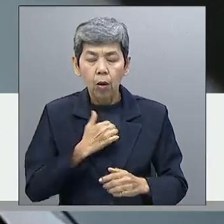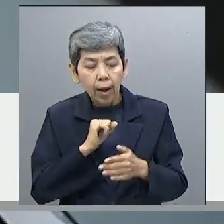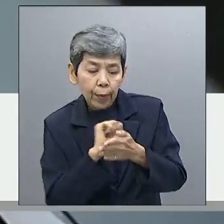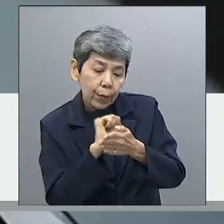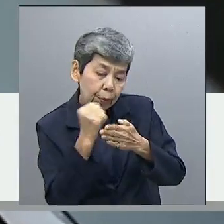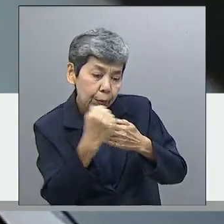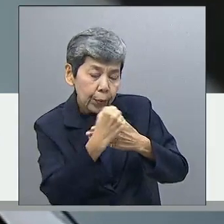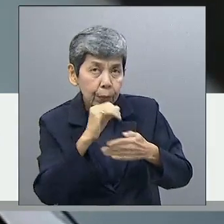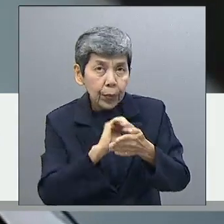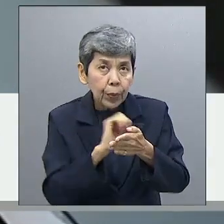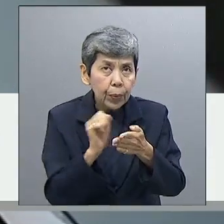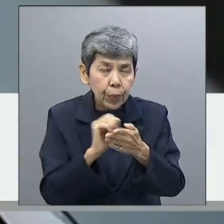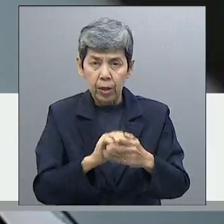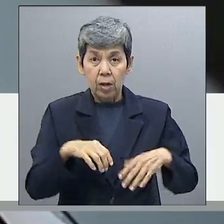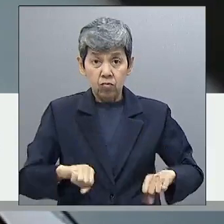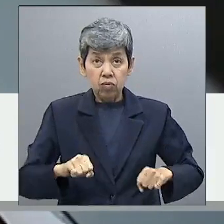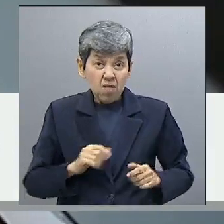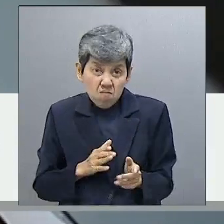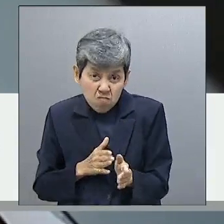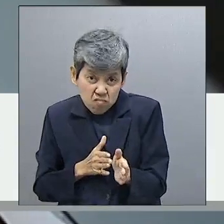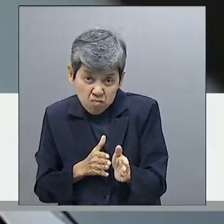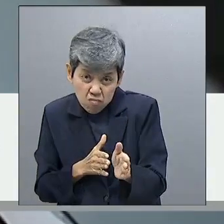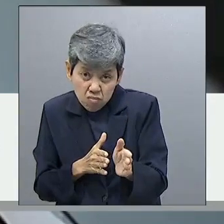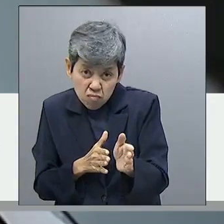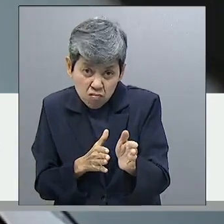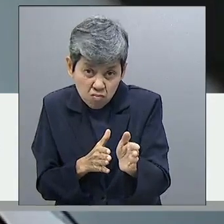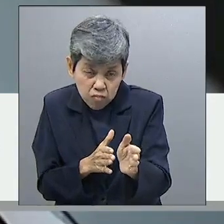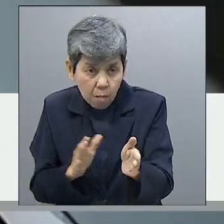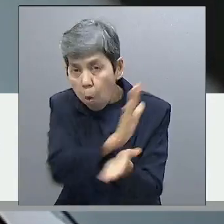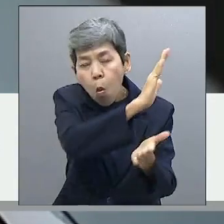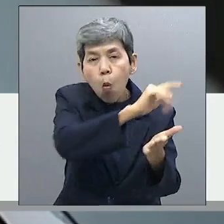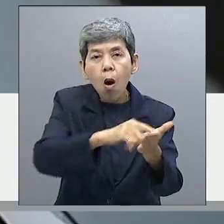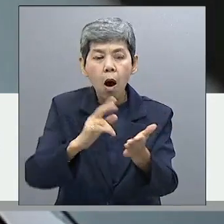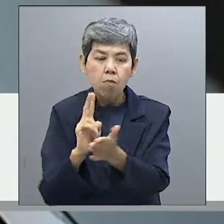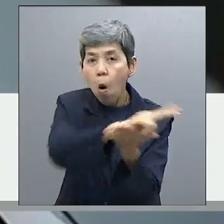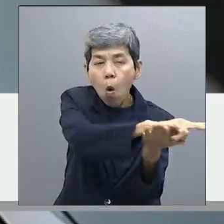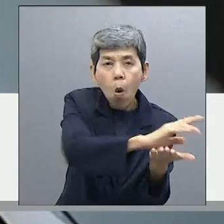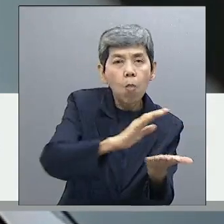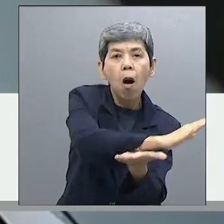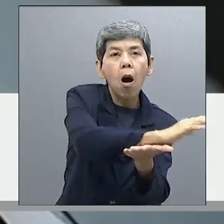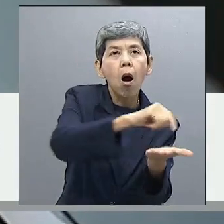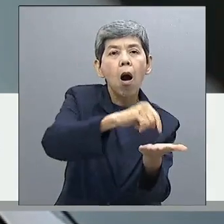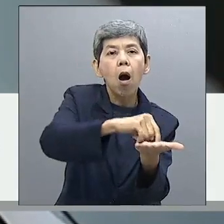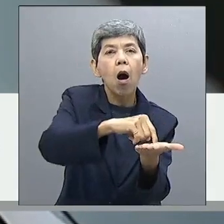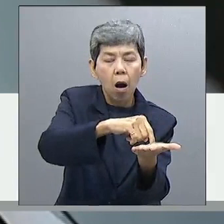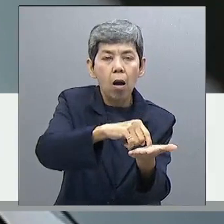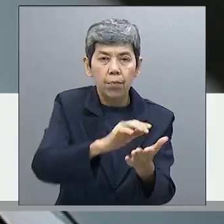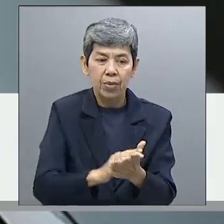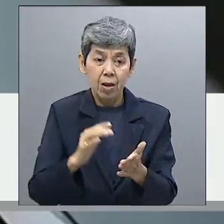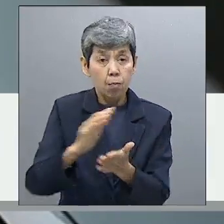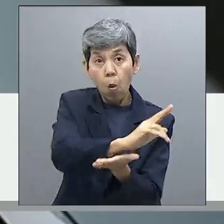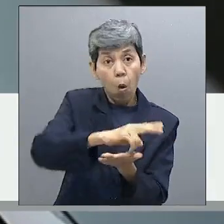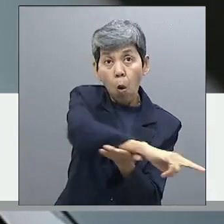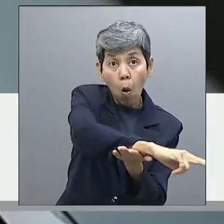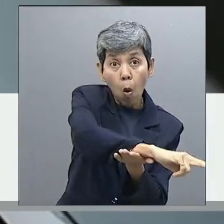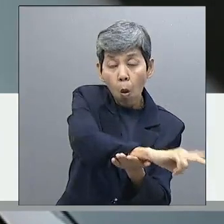ถอยู่ที่หน้าบ้านเขาขับรถตามออกไปค่ะแล้วก็ไปถีบรถของคู่กรณีให้ล้มลงฝ่ายที่ล้มลงไ